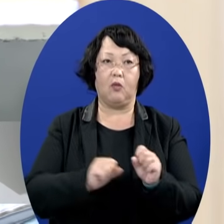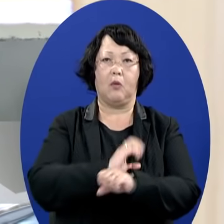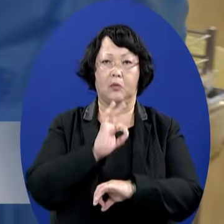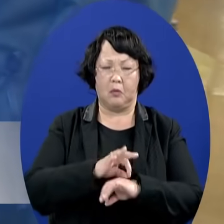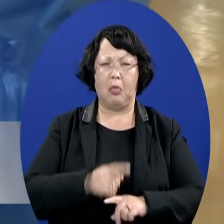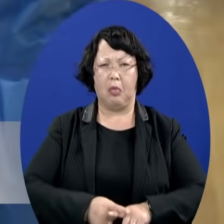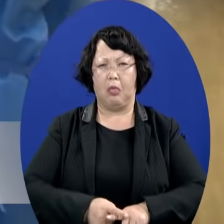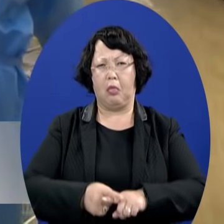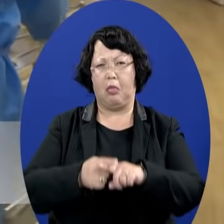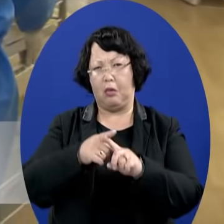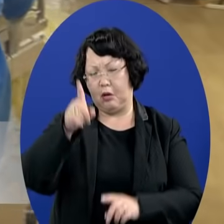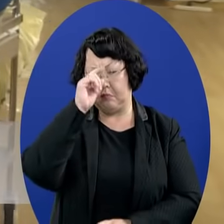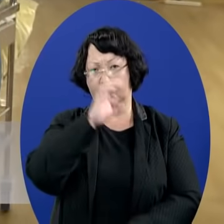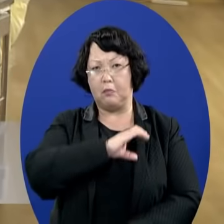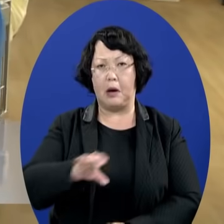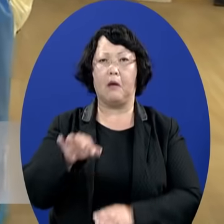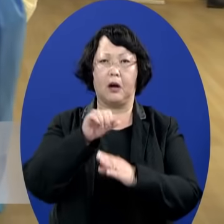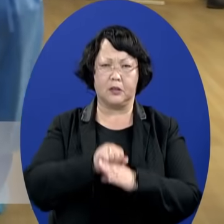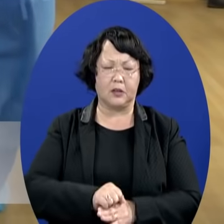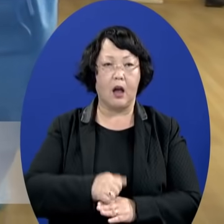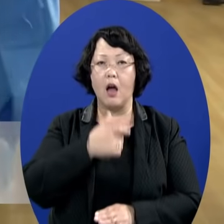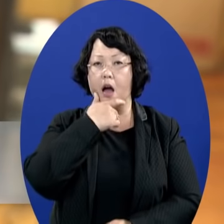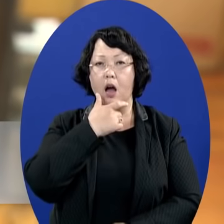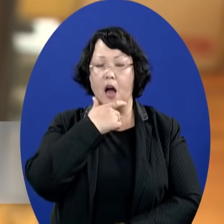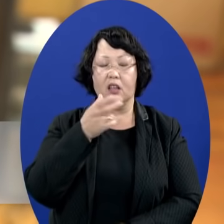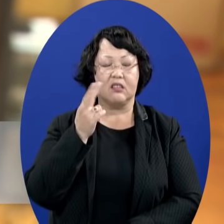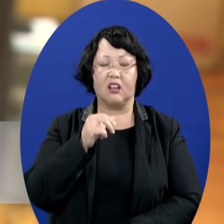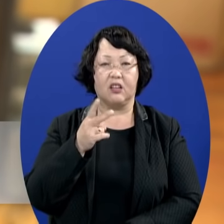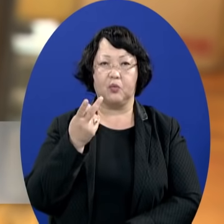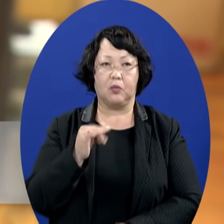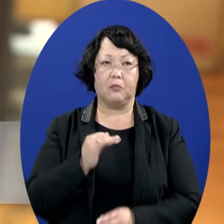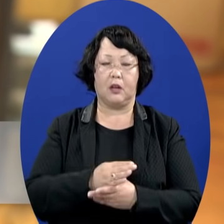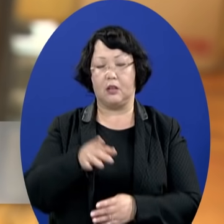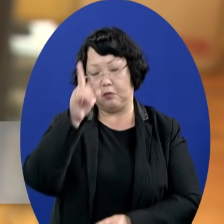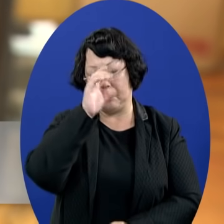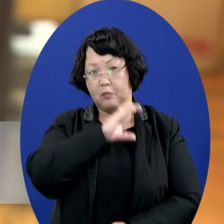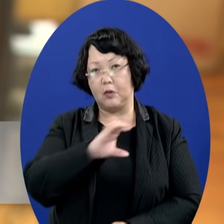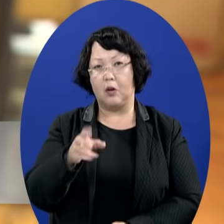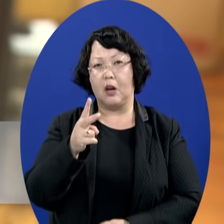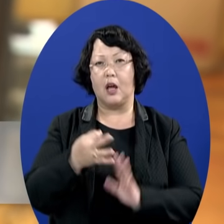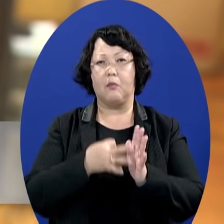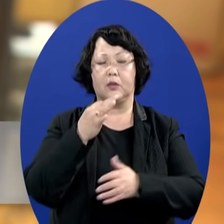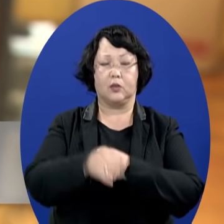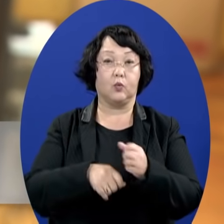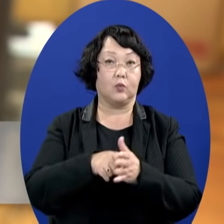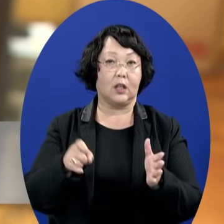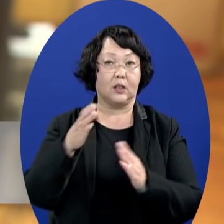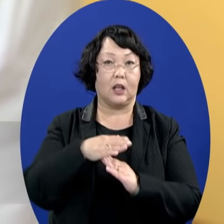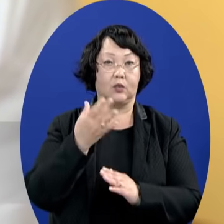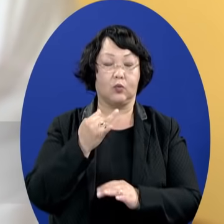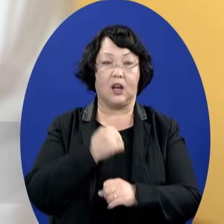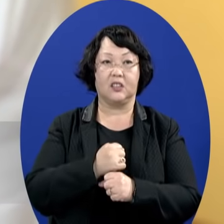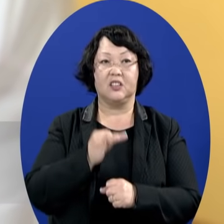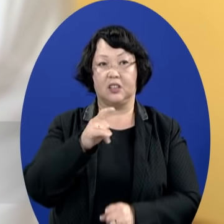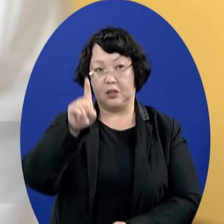нэмэгдэж эмнэлгүүд ачааллаа дийлэхгүй хэмжээнд хүрээд байгаа юм а. Жишээлбэл эмнэлгийн салбарт 28 жил тасралтгүй ажилласан их эмч Бат